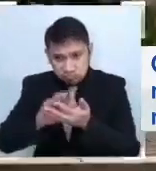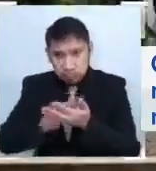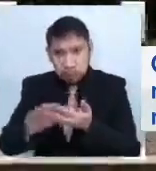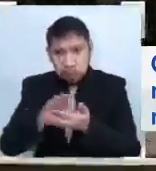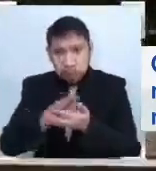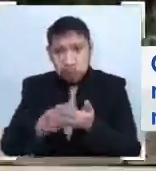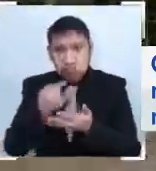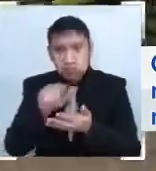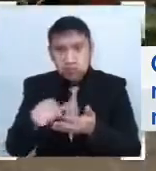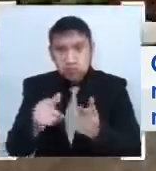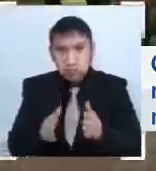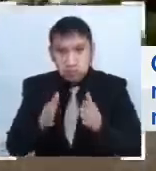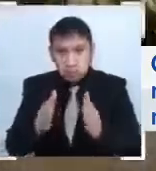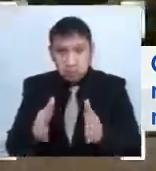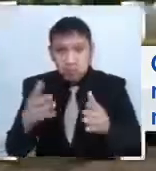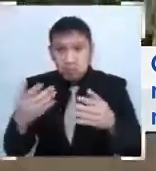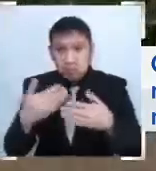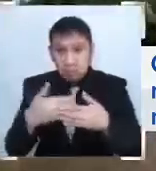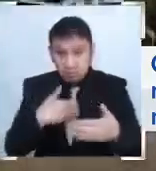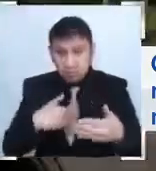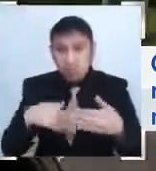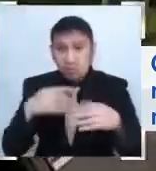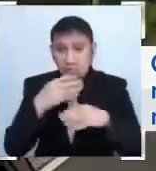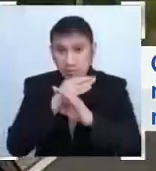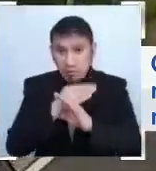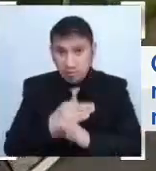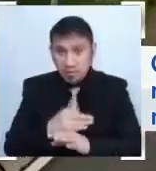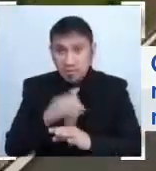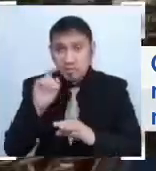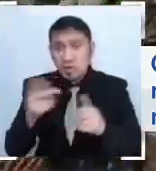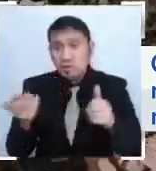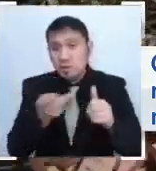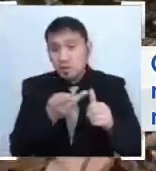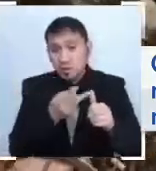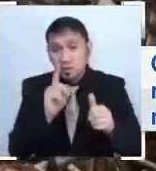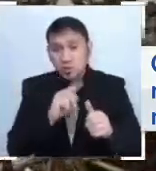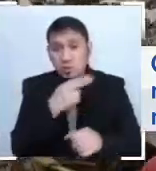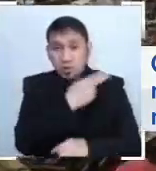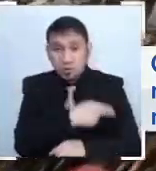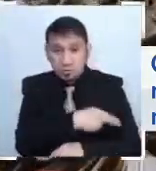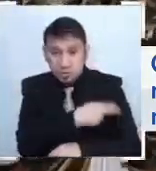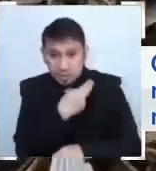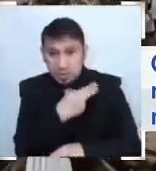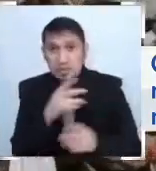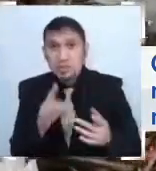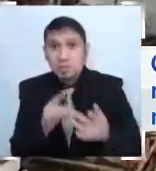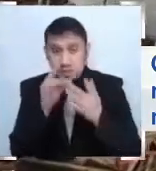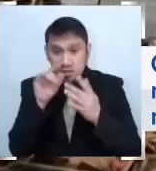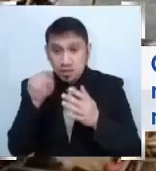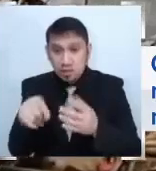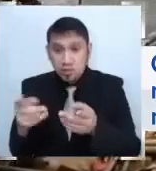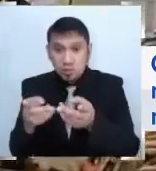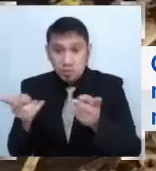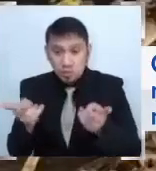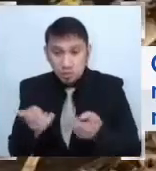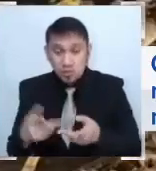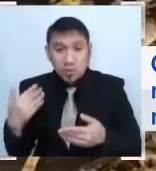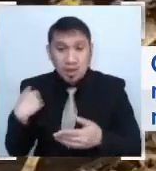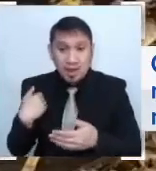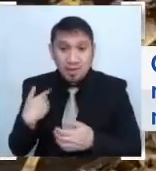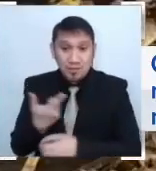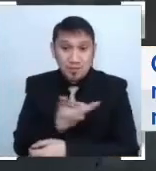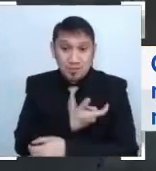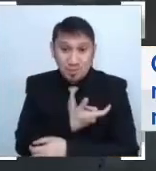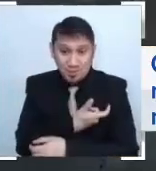linya. Prioridad nila ngayon na masuplayan ng kuryente ang mga ospital, lalo na ang mga lugar kung saan naka-imbak ang mga bakuna kontra